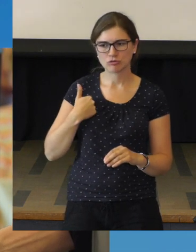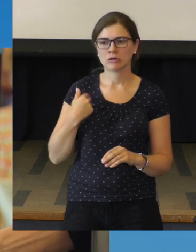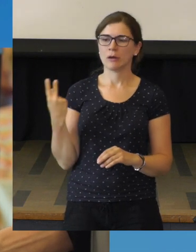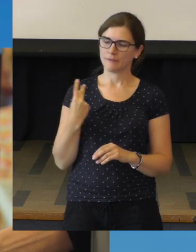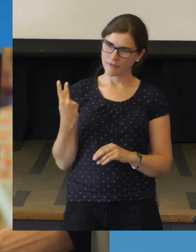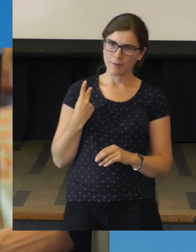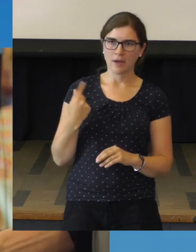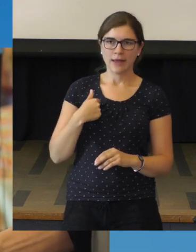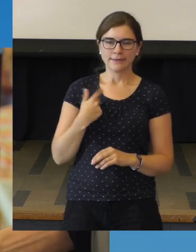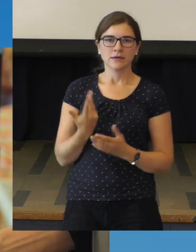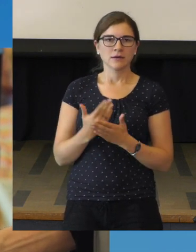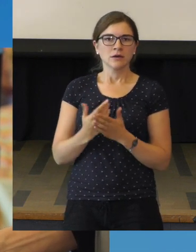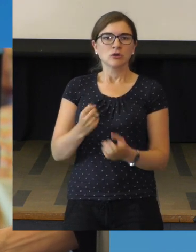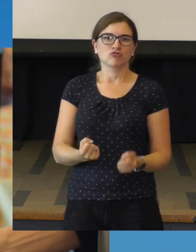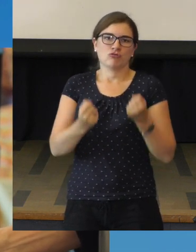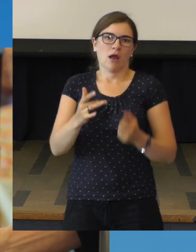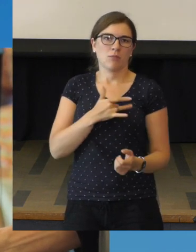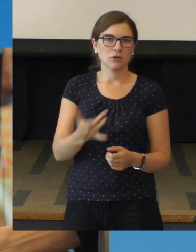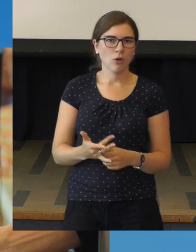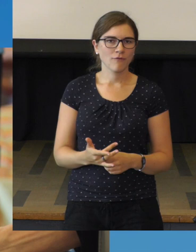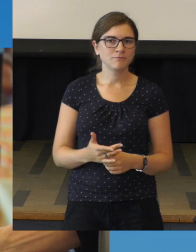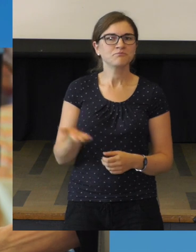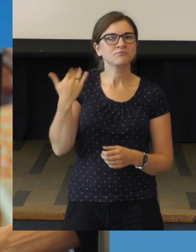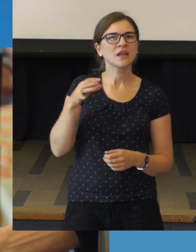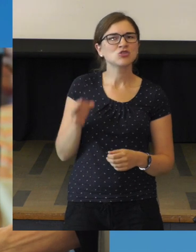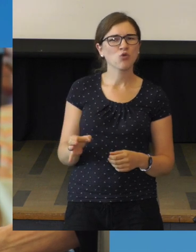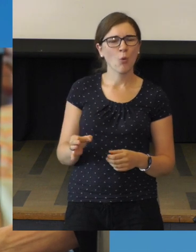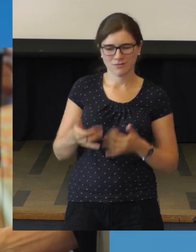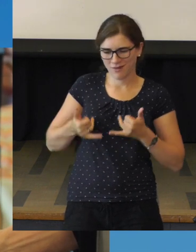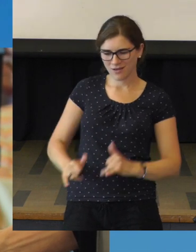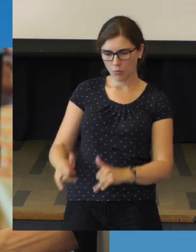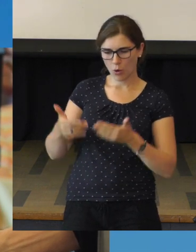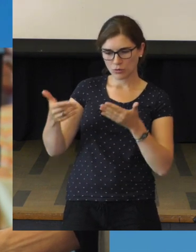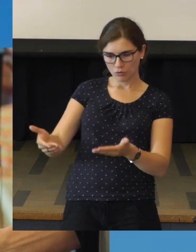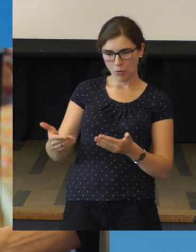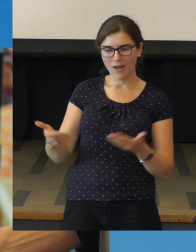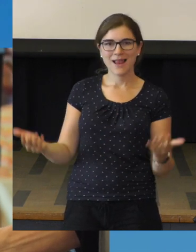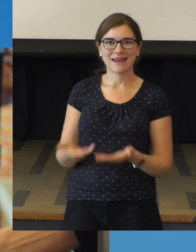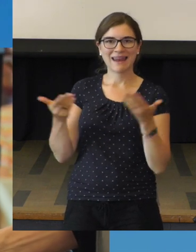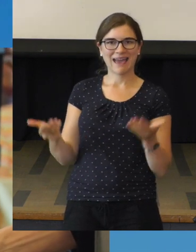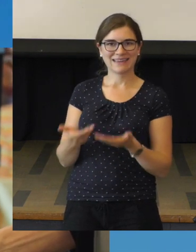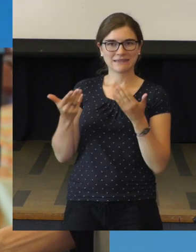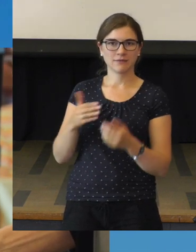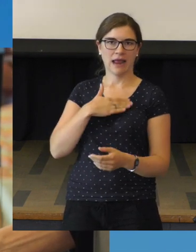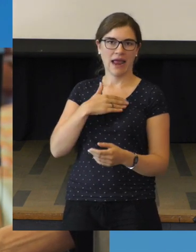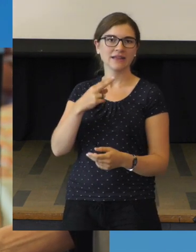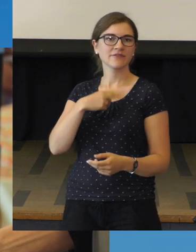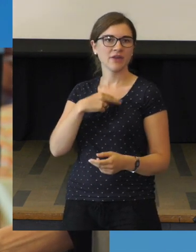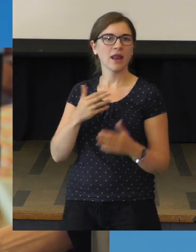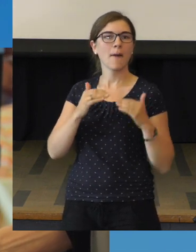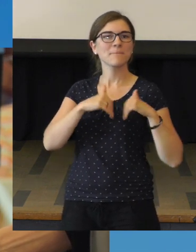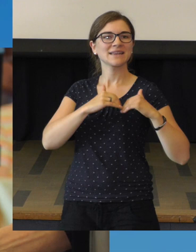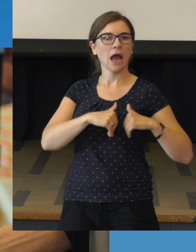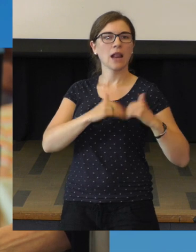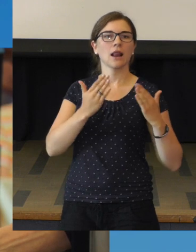stark betroffen. Unser Sohn hatte von Geburt an einen leichten Mitralinsuffizienz,